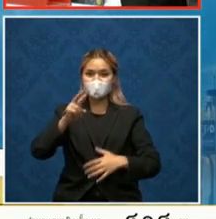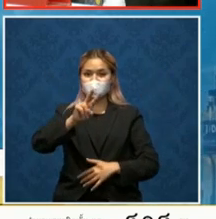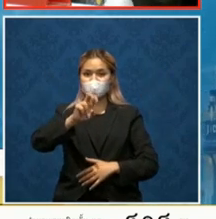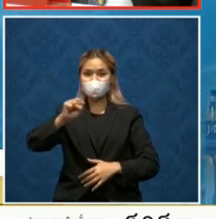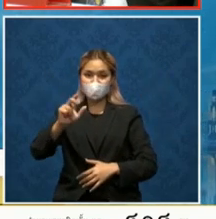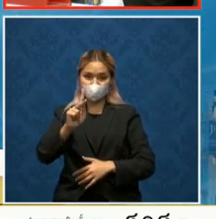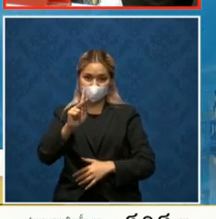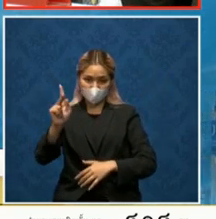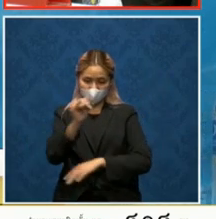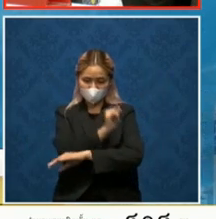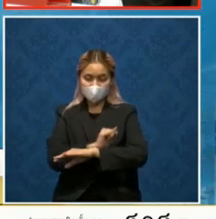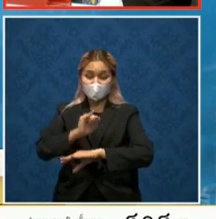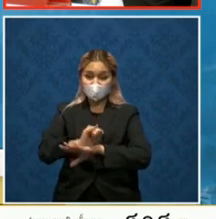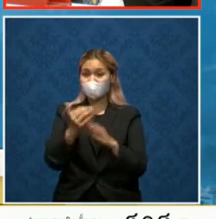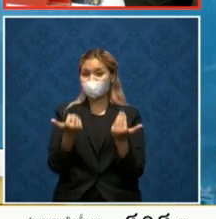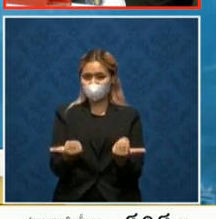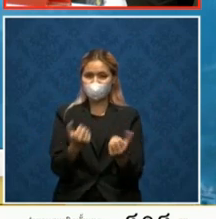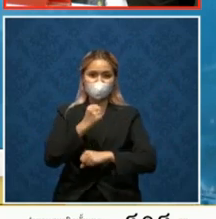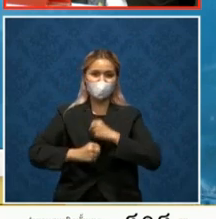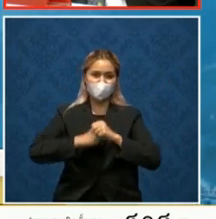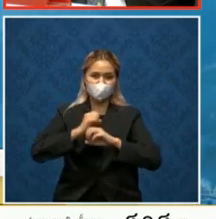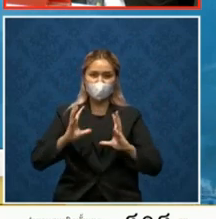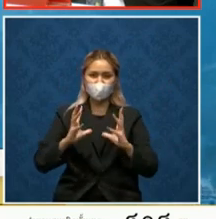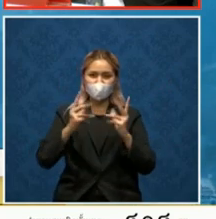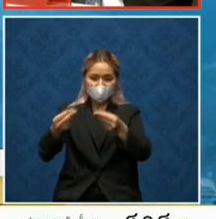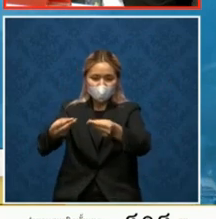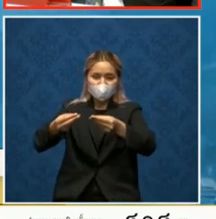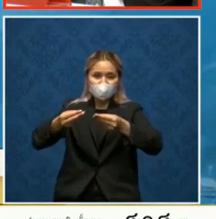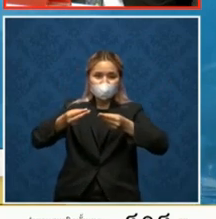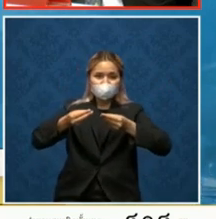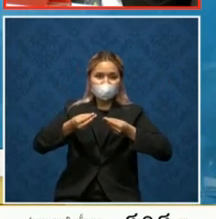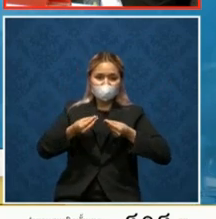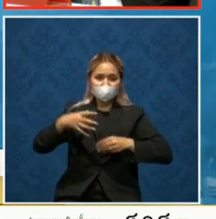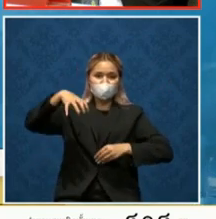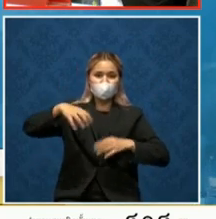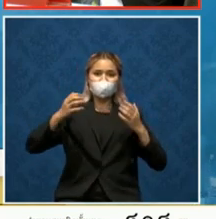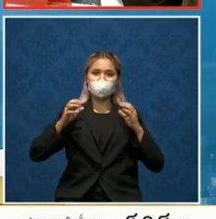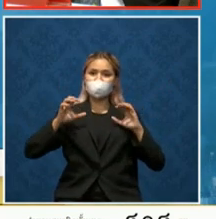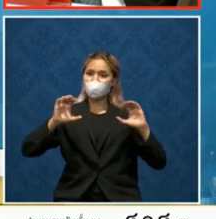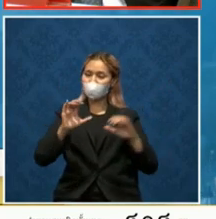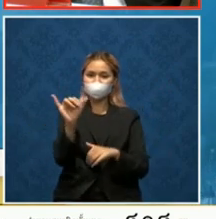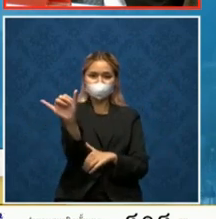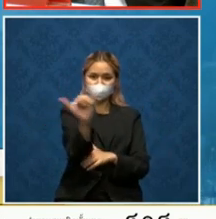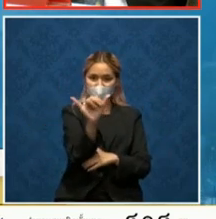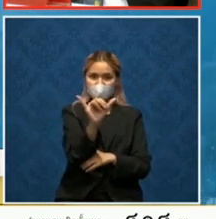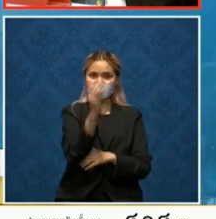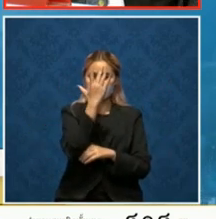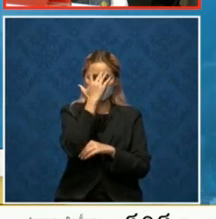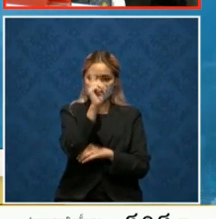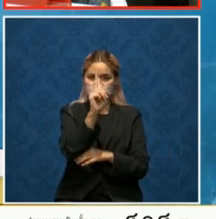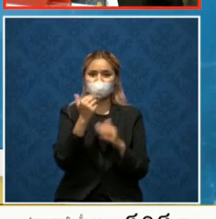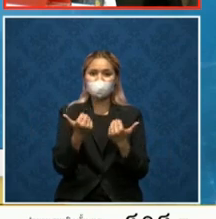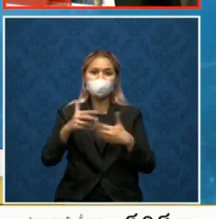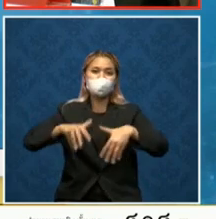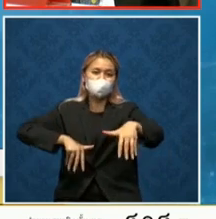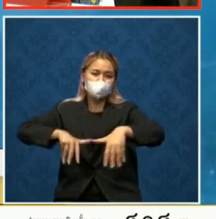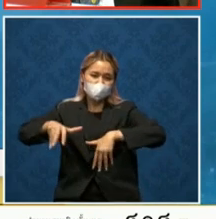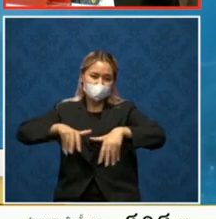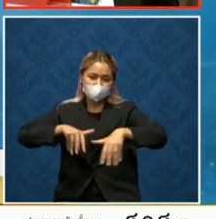ไร่ยังไม่คืนให้กับหน่วยงานของรัฐพี่น้องประชาชนเรียกร้อง